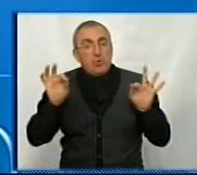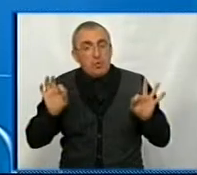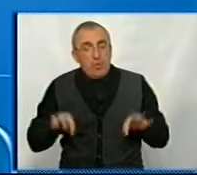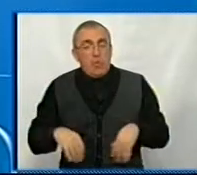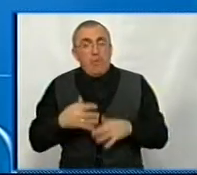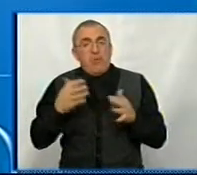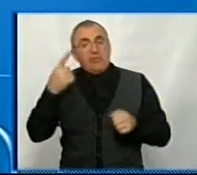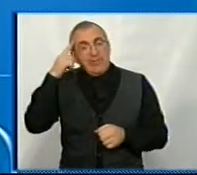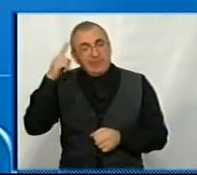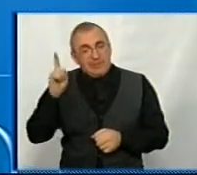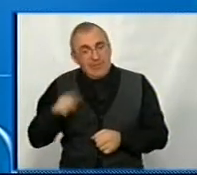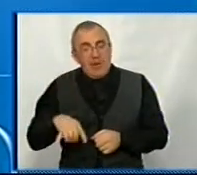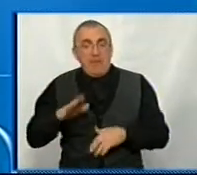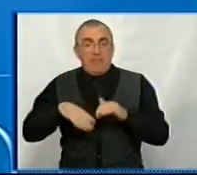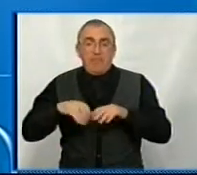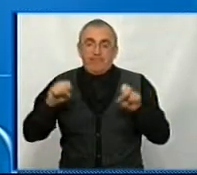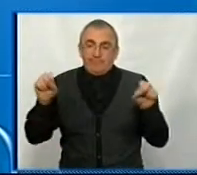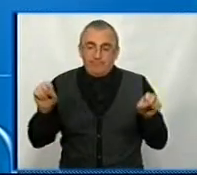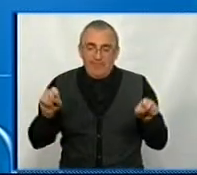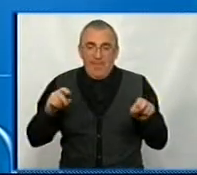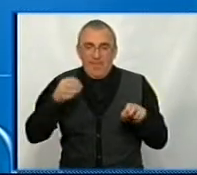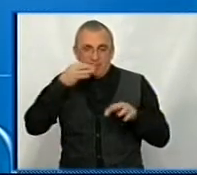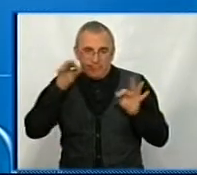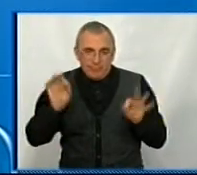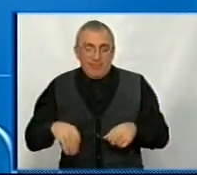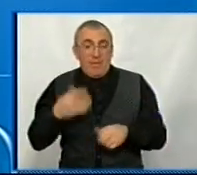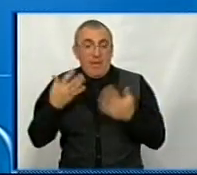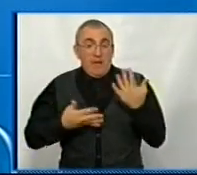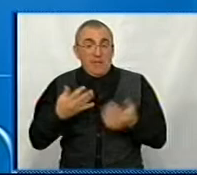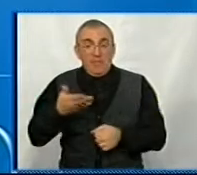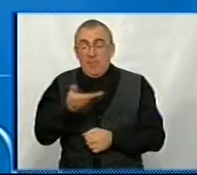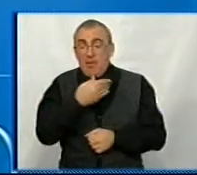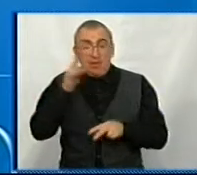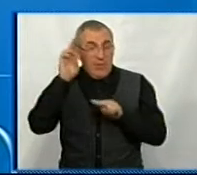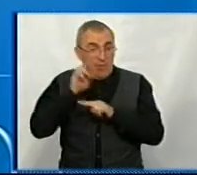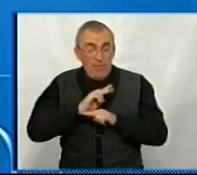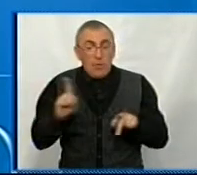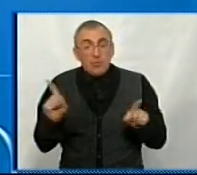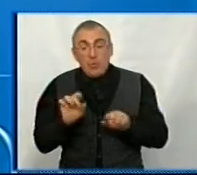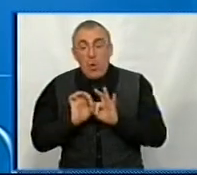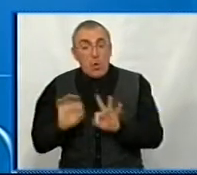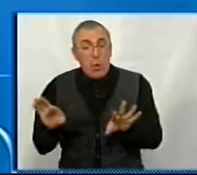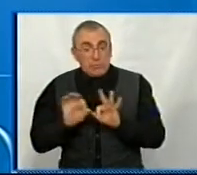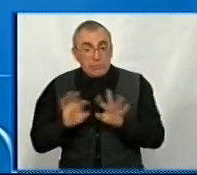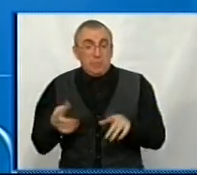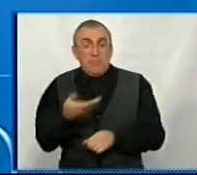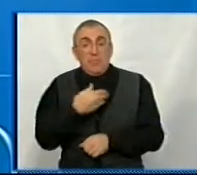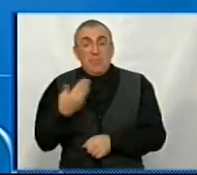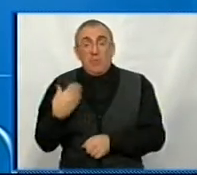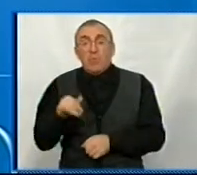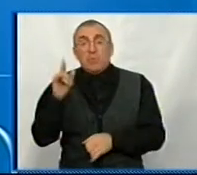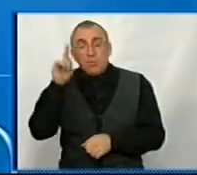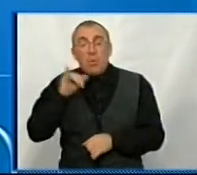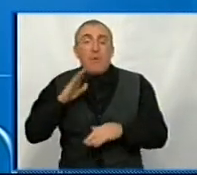більше знань, більше навичок. Якщо ми знаємо, принаймні, якщо ми не вміємо щось розказати, то ми знаємо, до кого